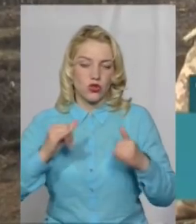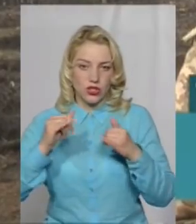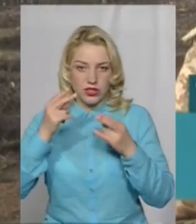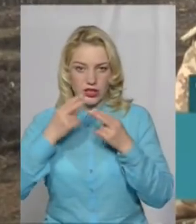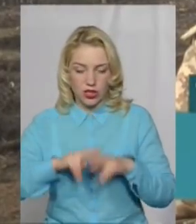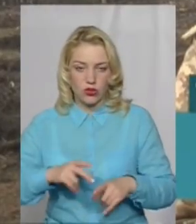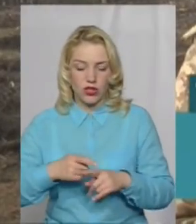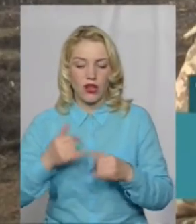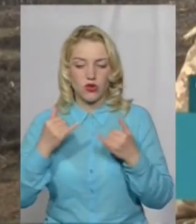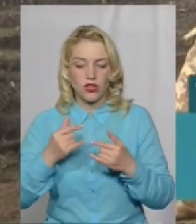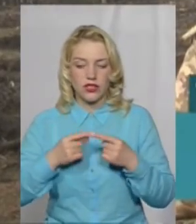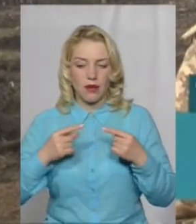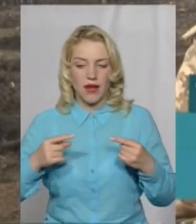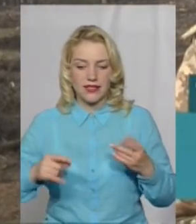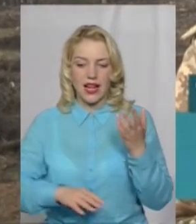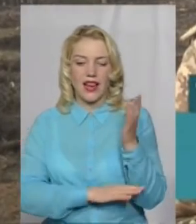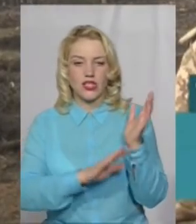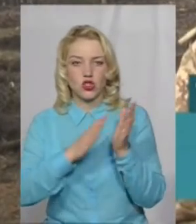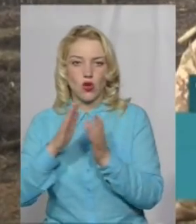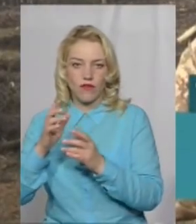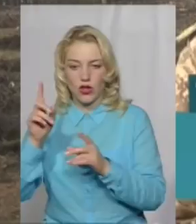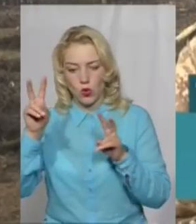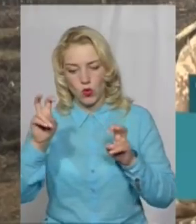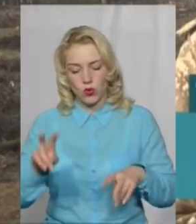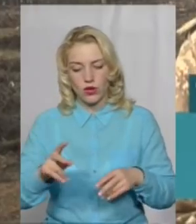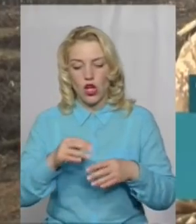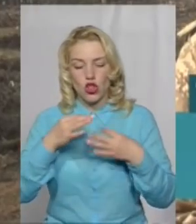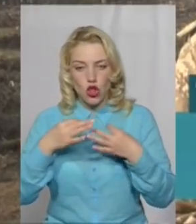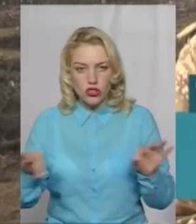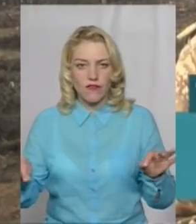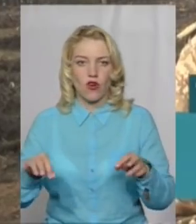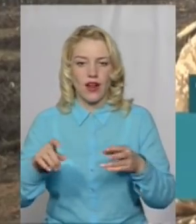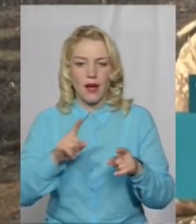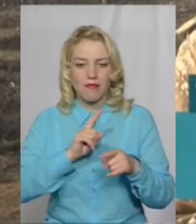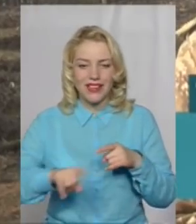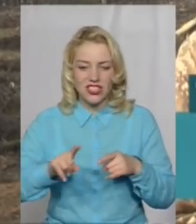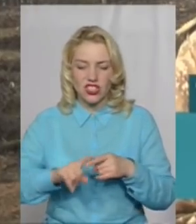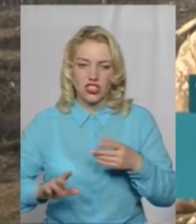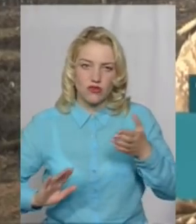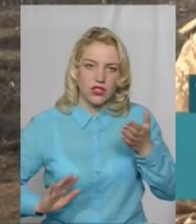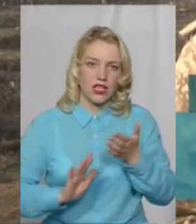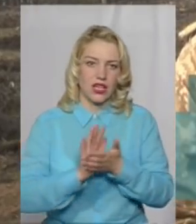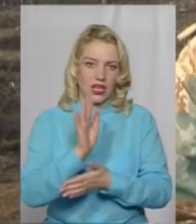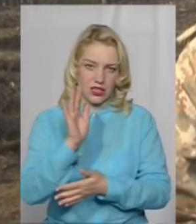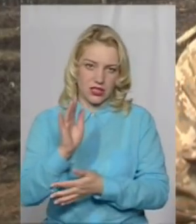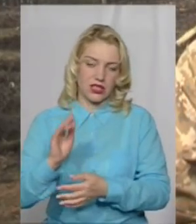створення лісових культур дозволяє пришвидшити, покращити ріст самих лісових культур,